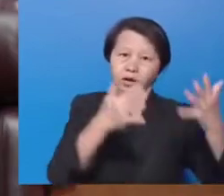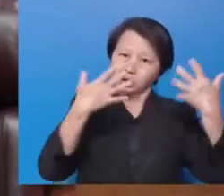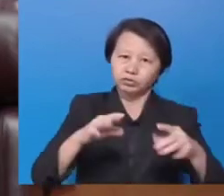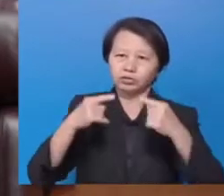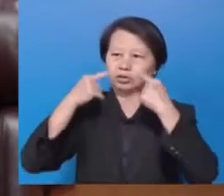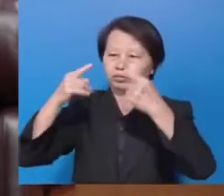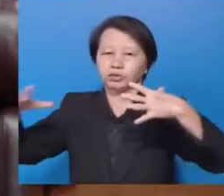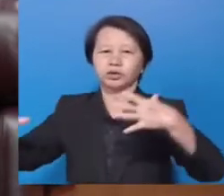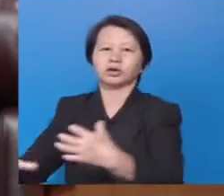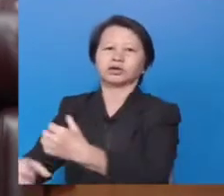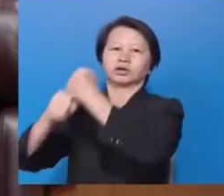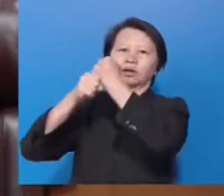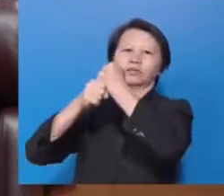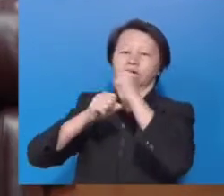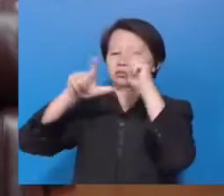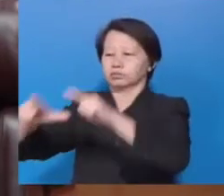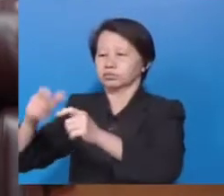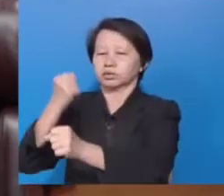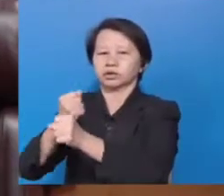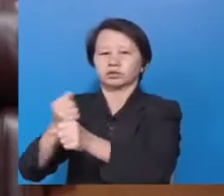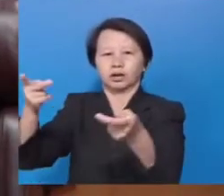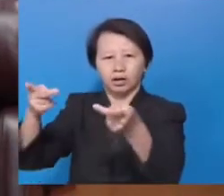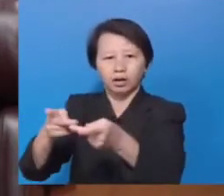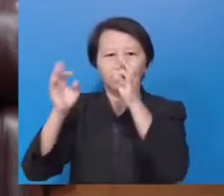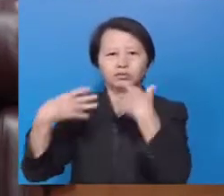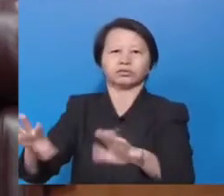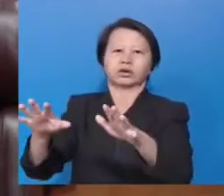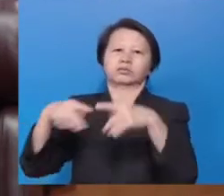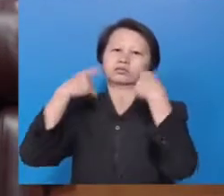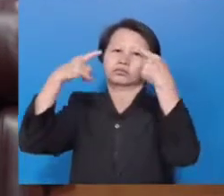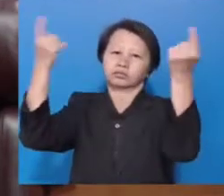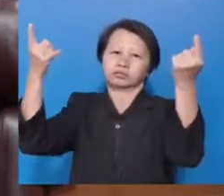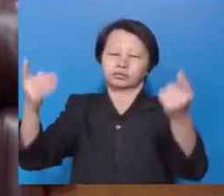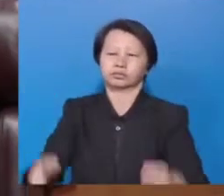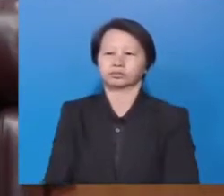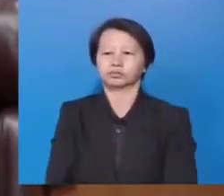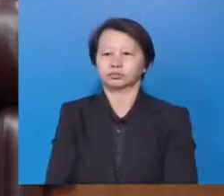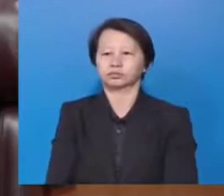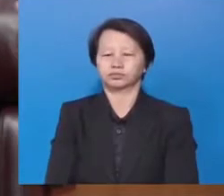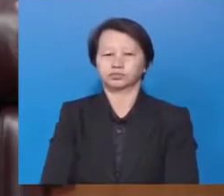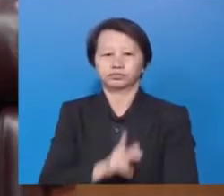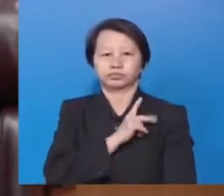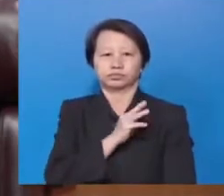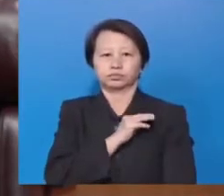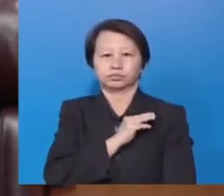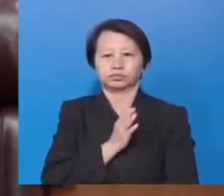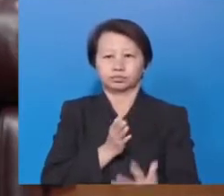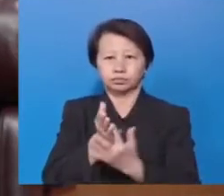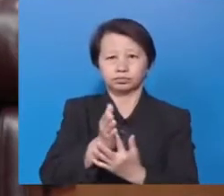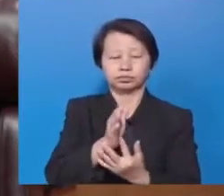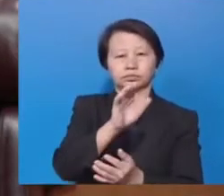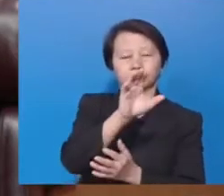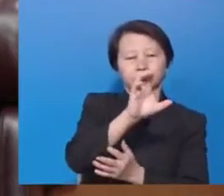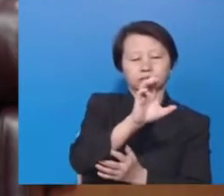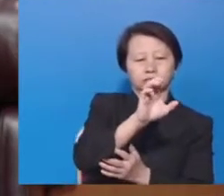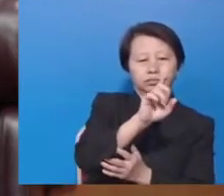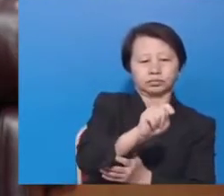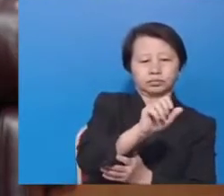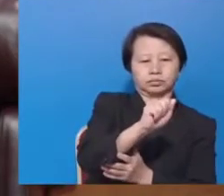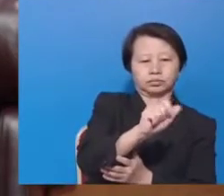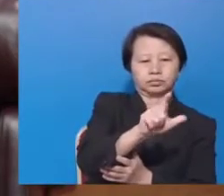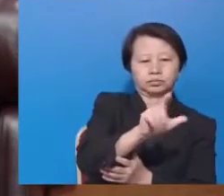telah berjaya mendapatkan penempatan pekerjaan Hai Kementerian melalui Thailand koplo telah